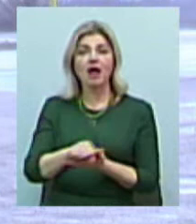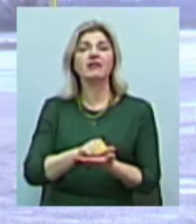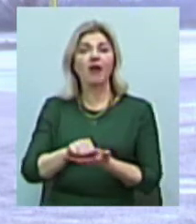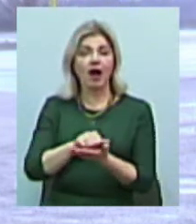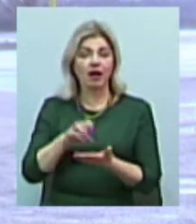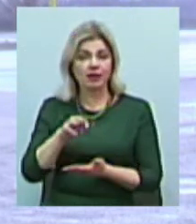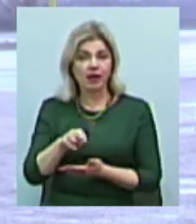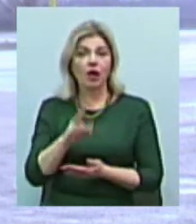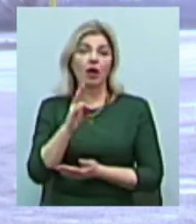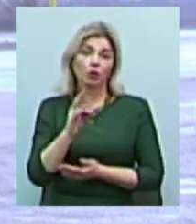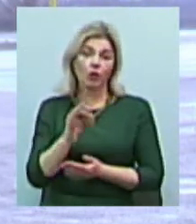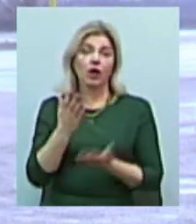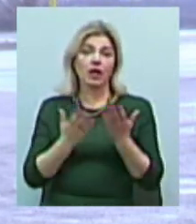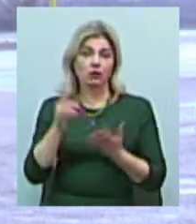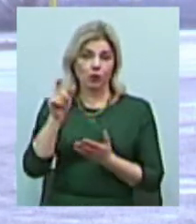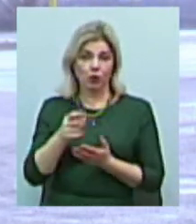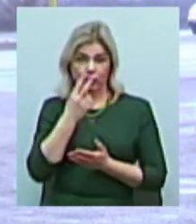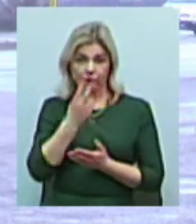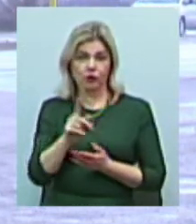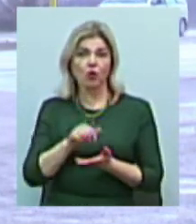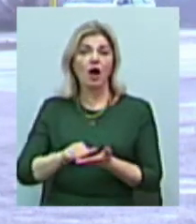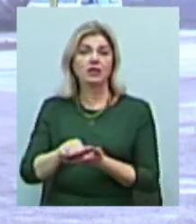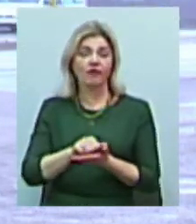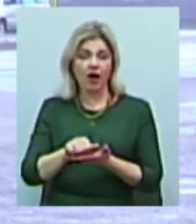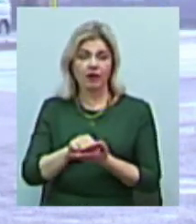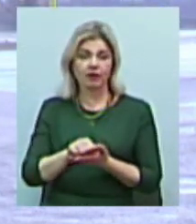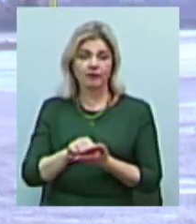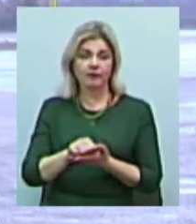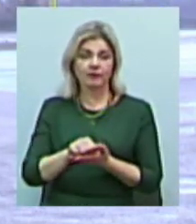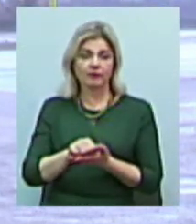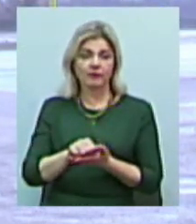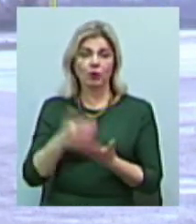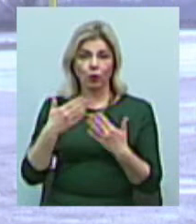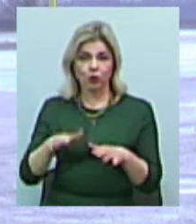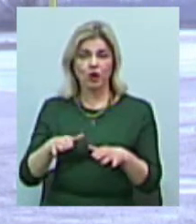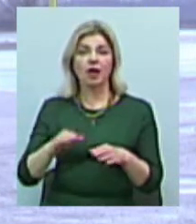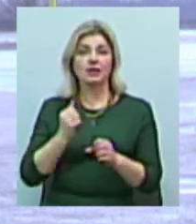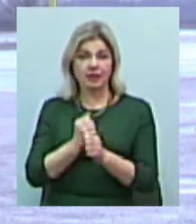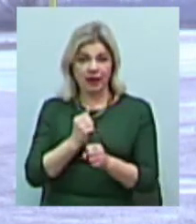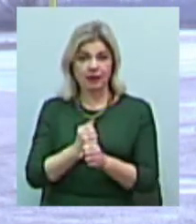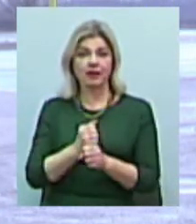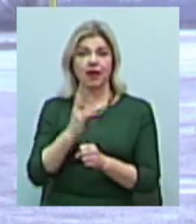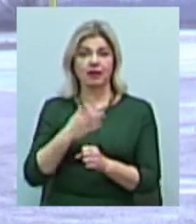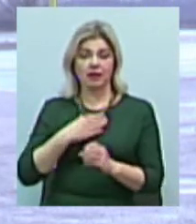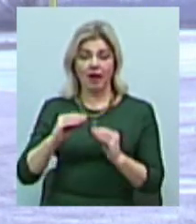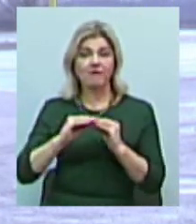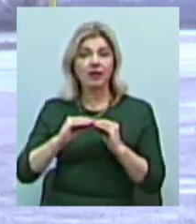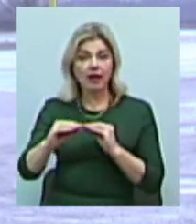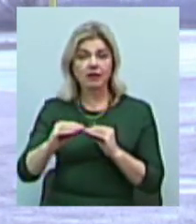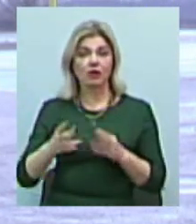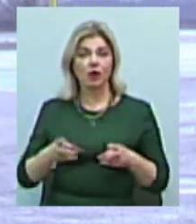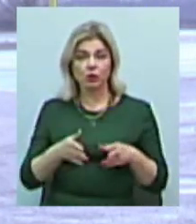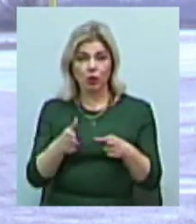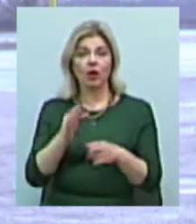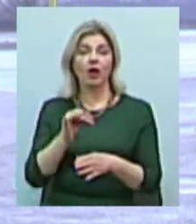але якщо людина бачить, що асфальт вже постелений, на нашому слензі і працюють